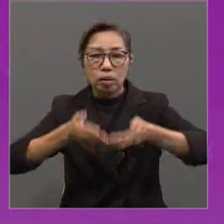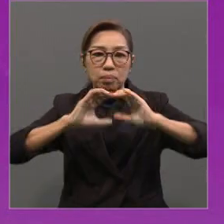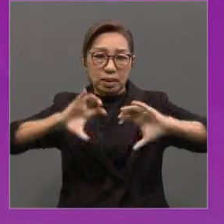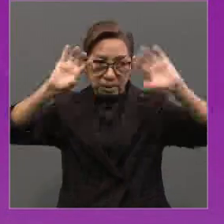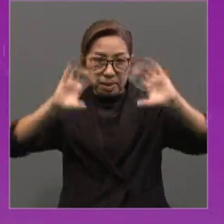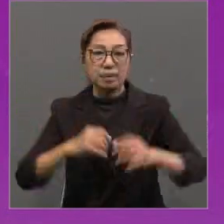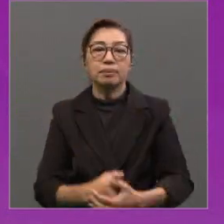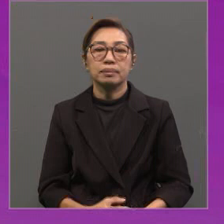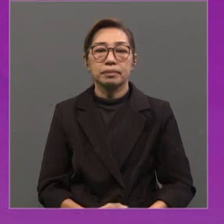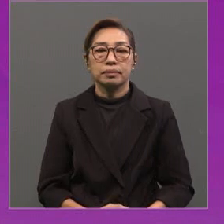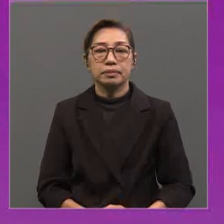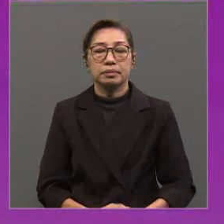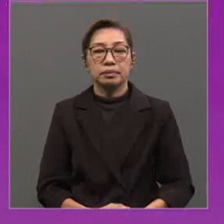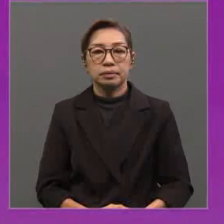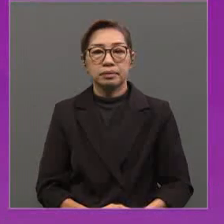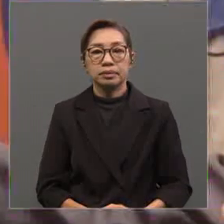นั่นเองค่ะ